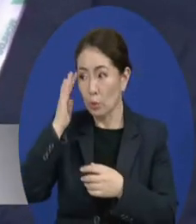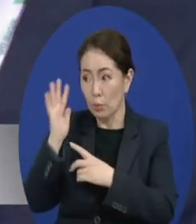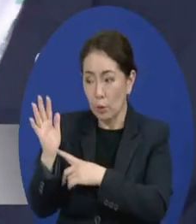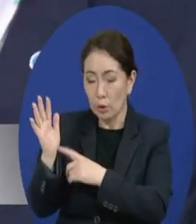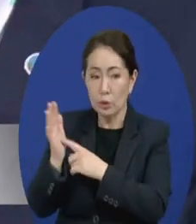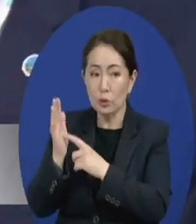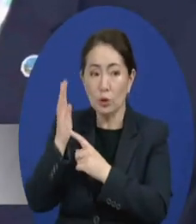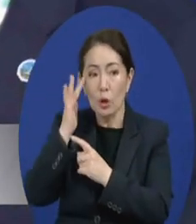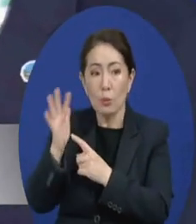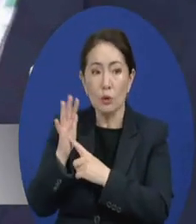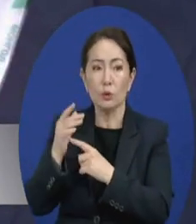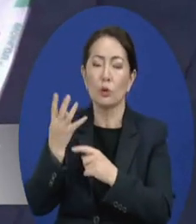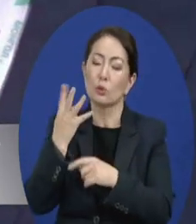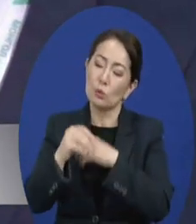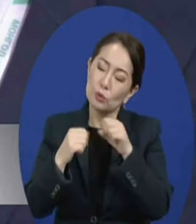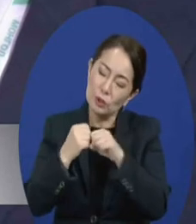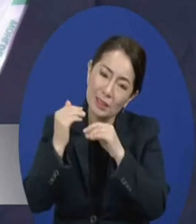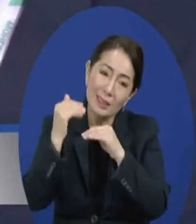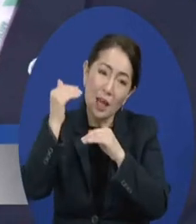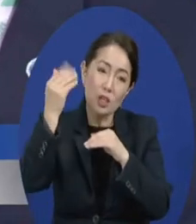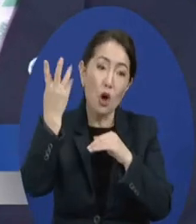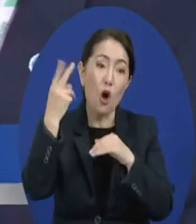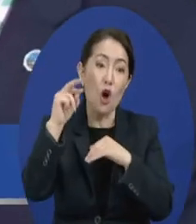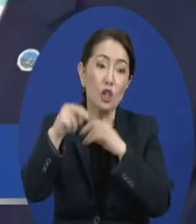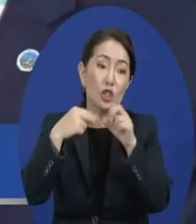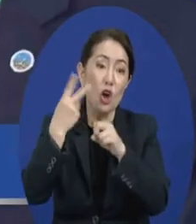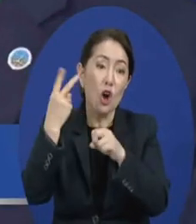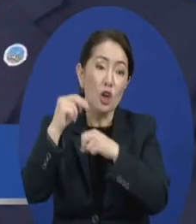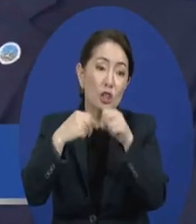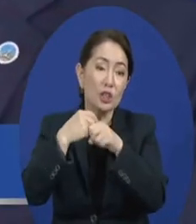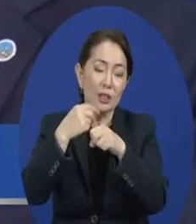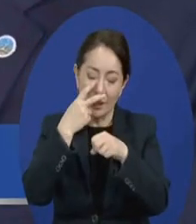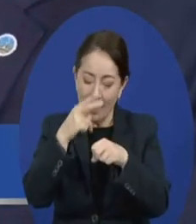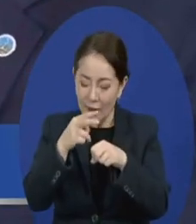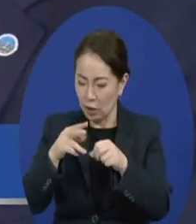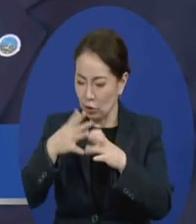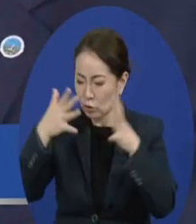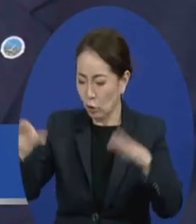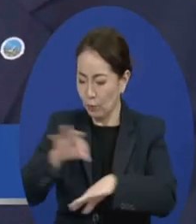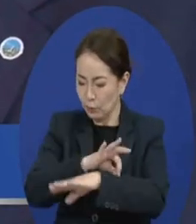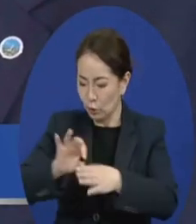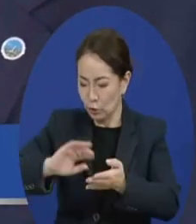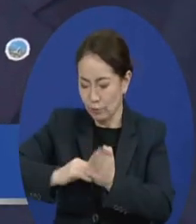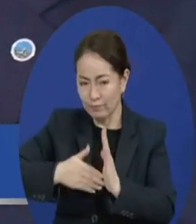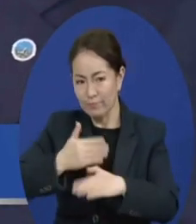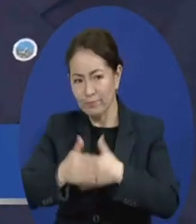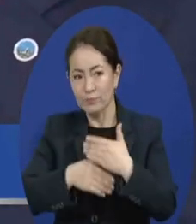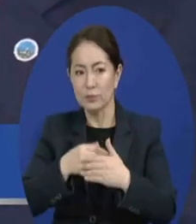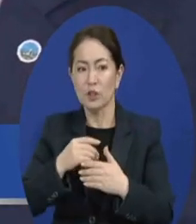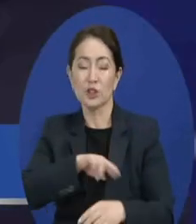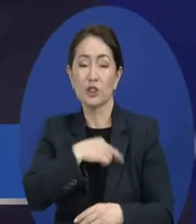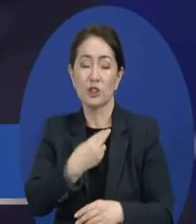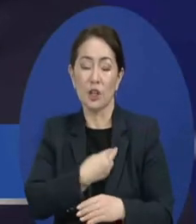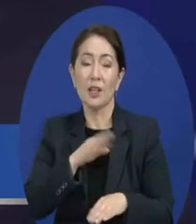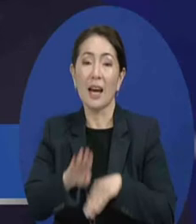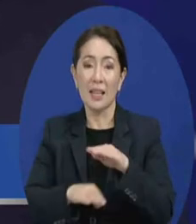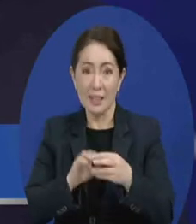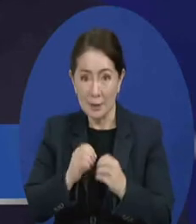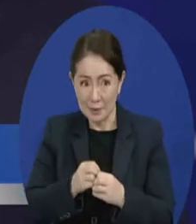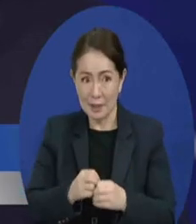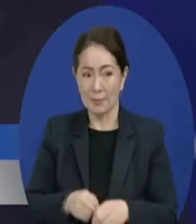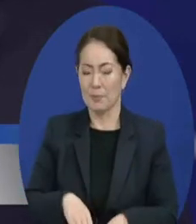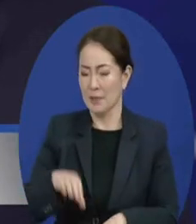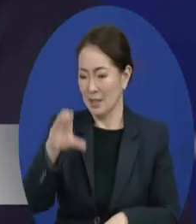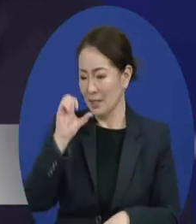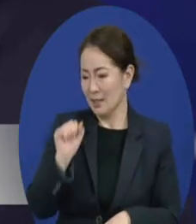дөрөөс дээшгээ 20 жилээр харж том том төслүүдэд хөдөлгөх ийм хуваарлтуудыг хийх зоригтой малхмуудыг хийж байна. Сая